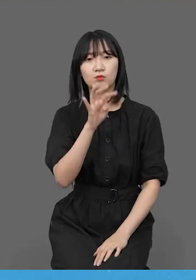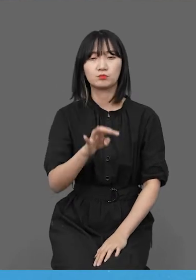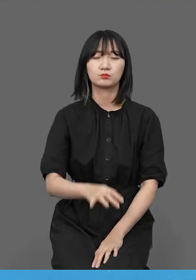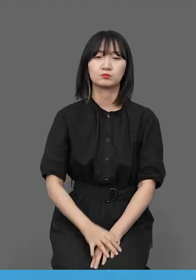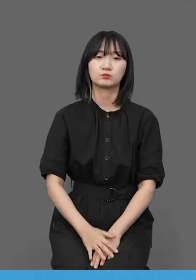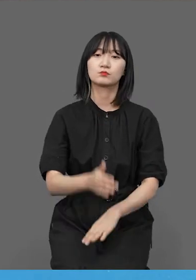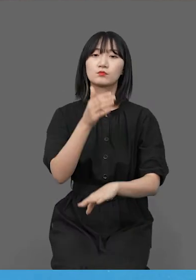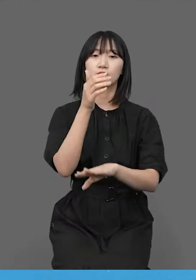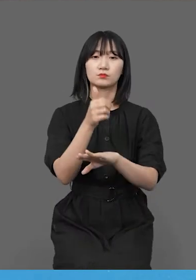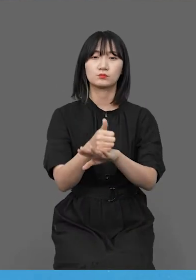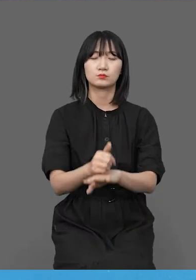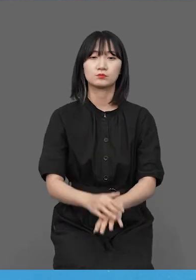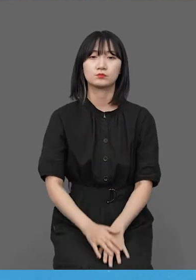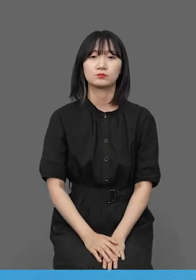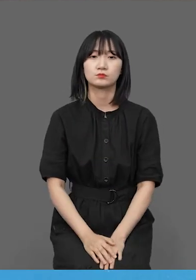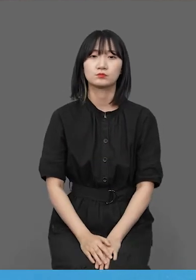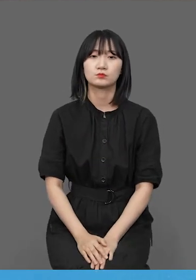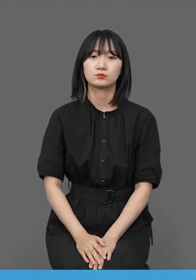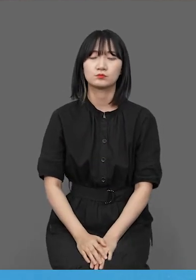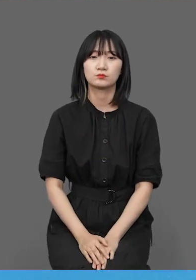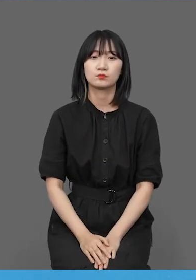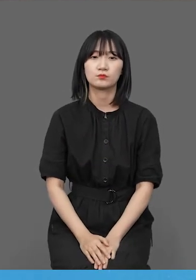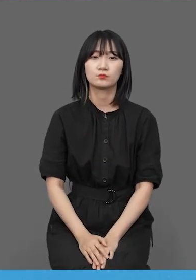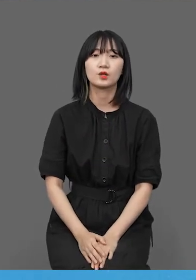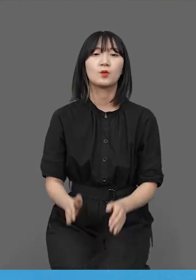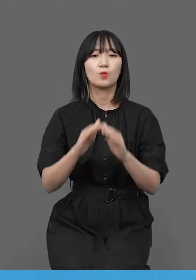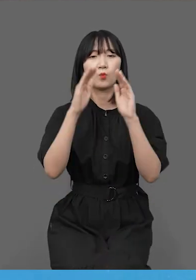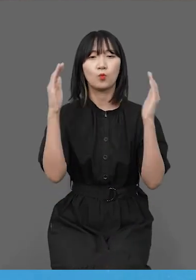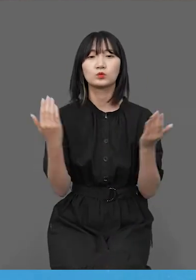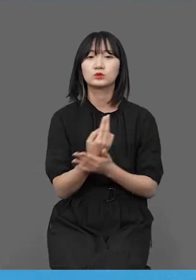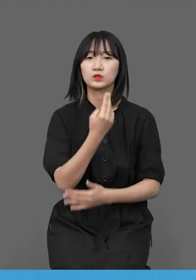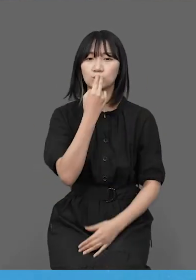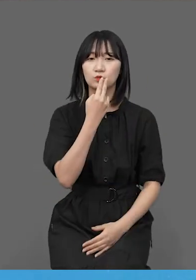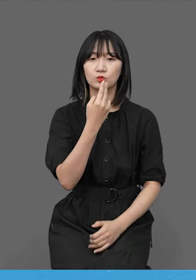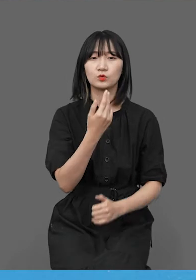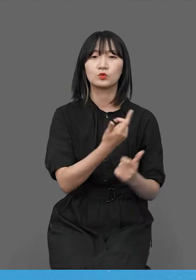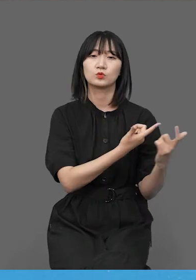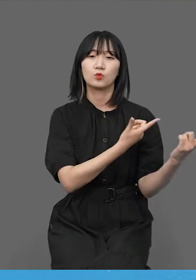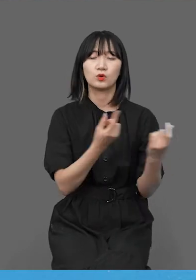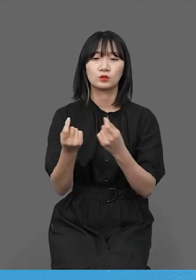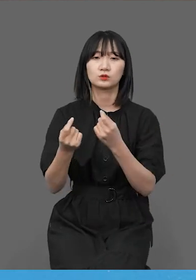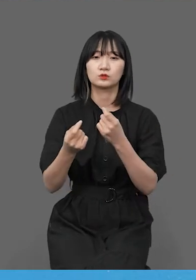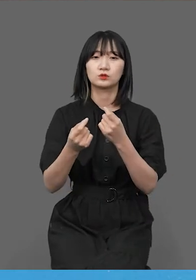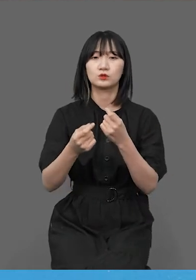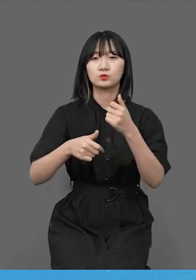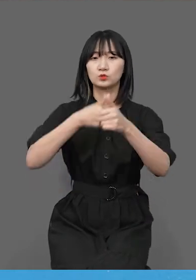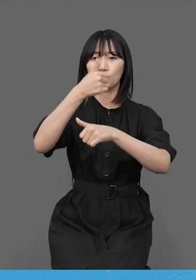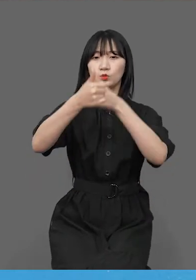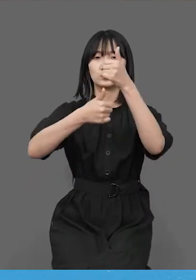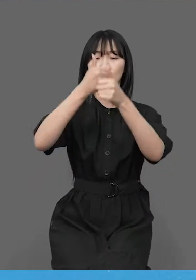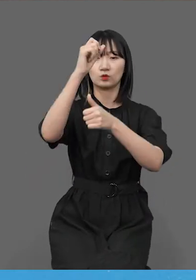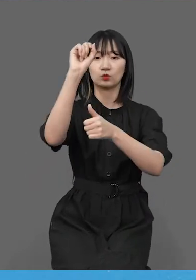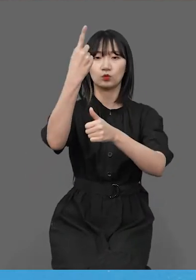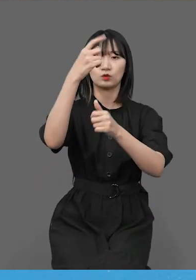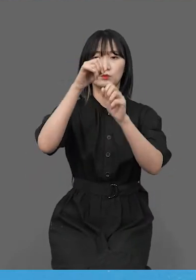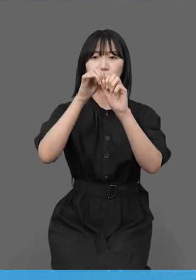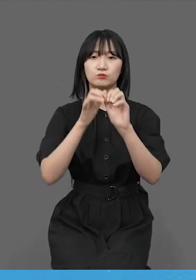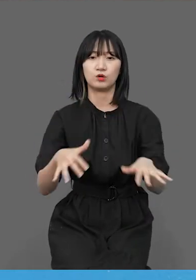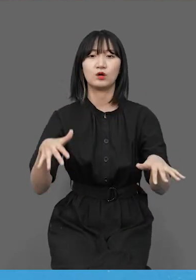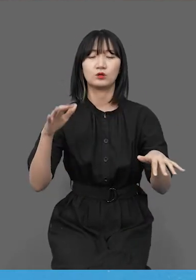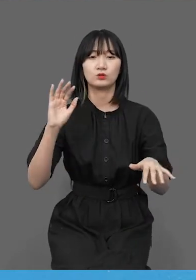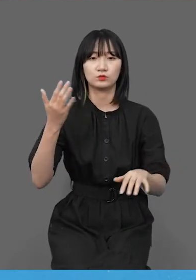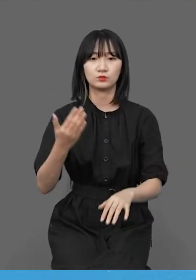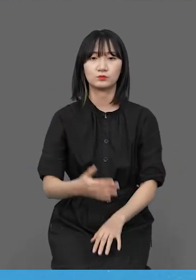4번째네요. 모든 생물은 공통조상으로부터 진화한 것이다. 이 공통조상